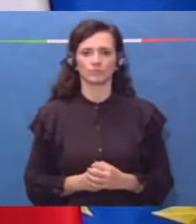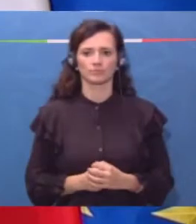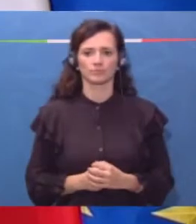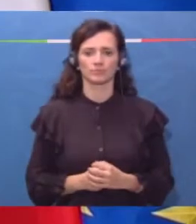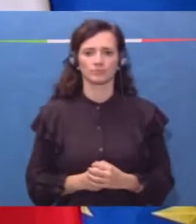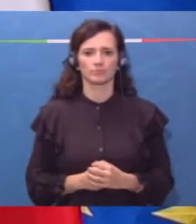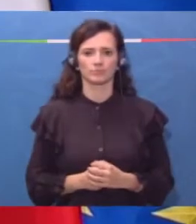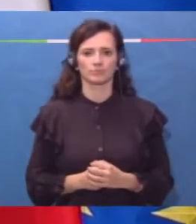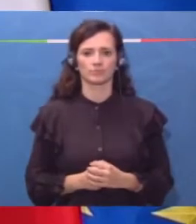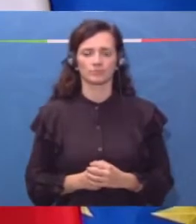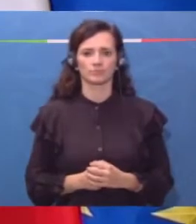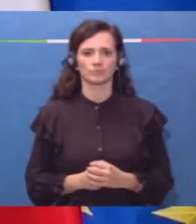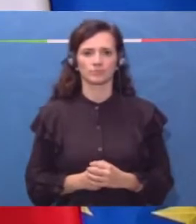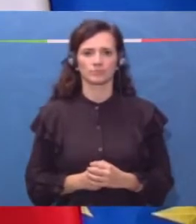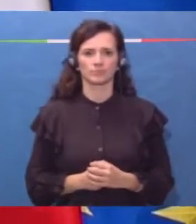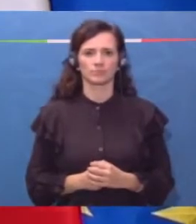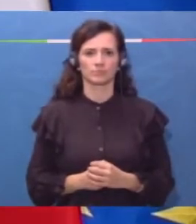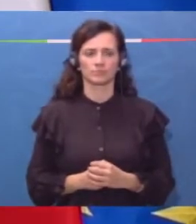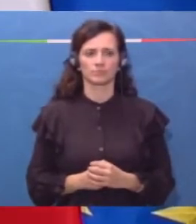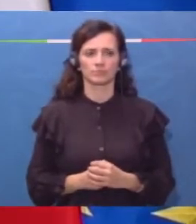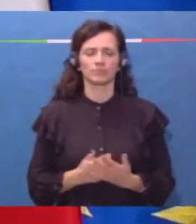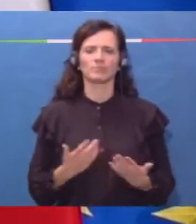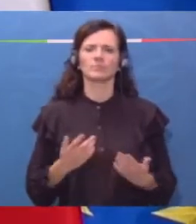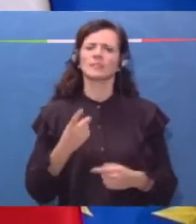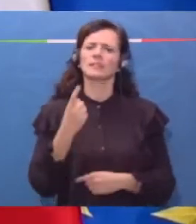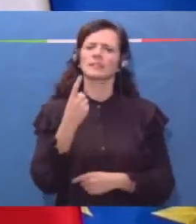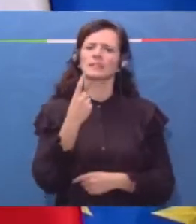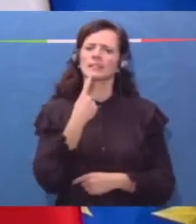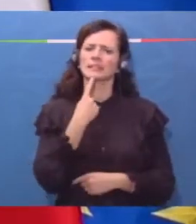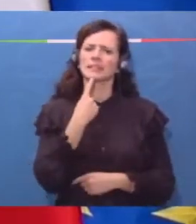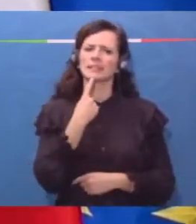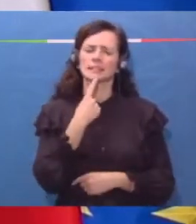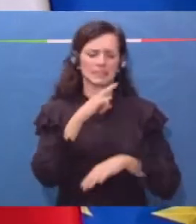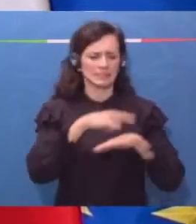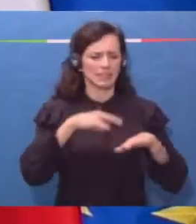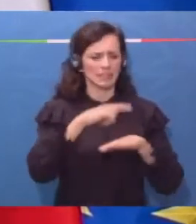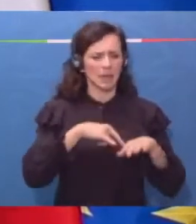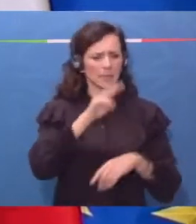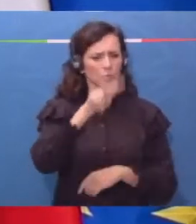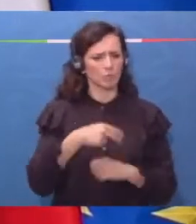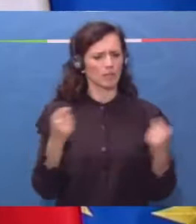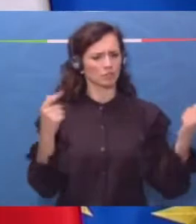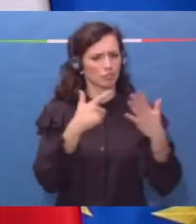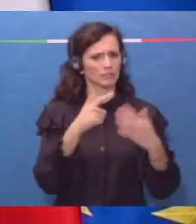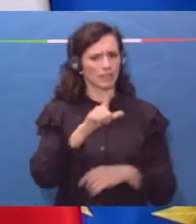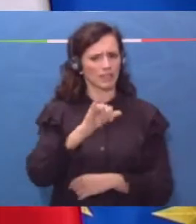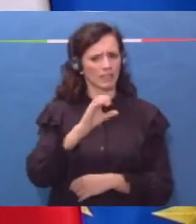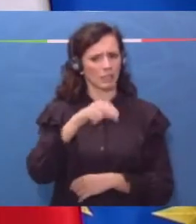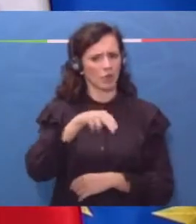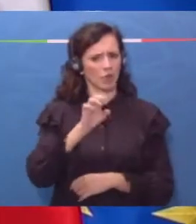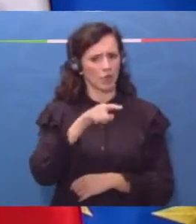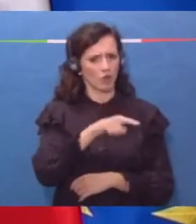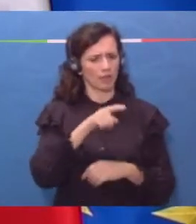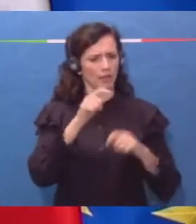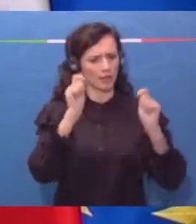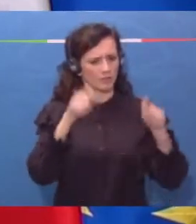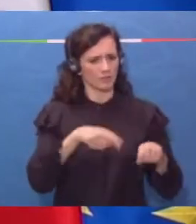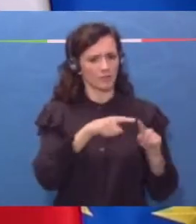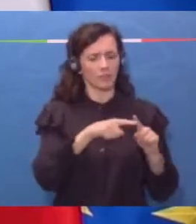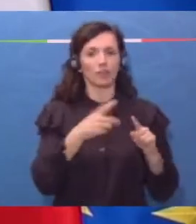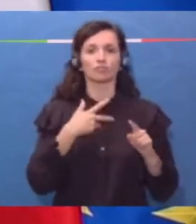Innanzitutto chi tra di voi dal settembre 2017 a Lione, durante un